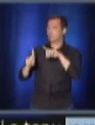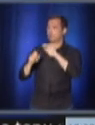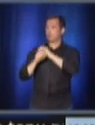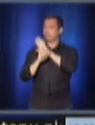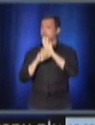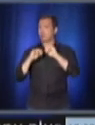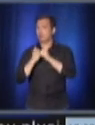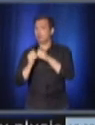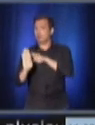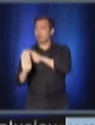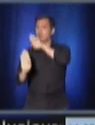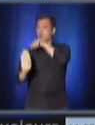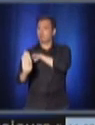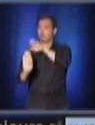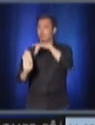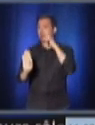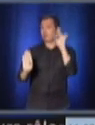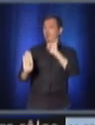qui se dégagent.